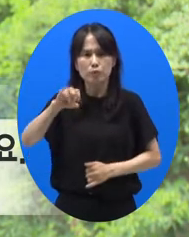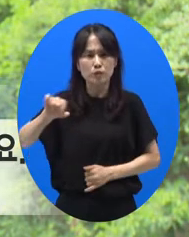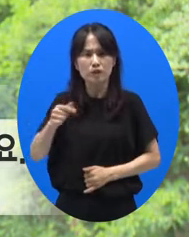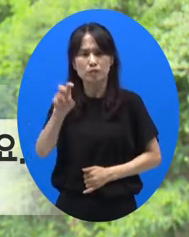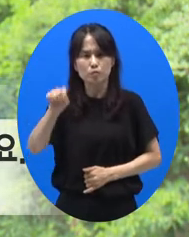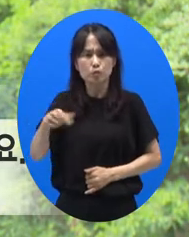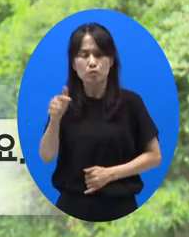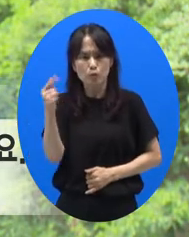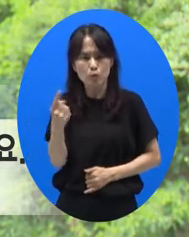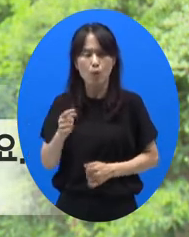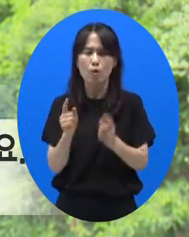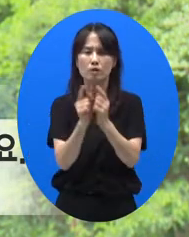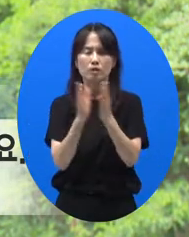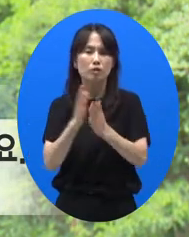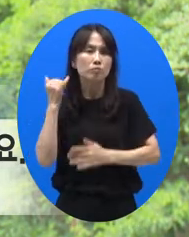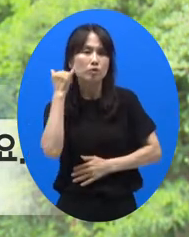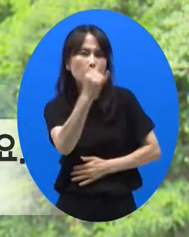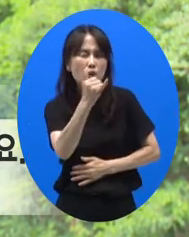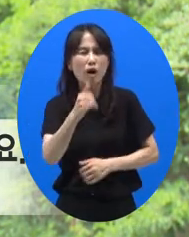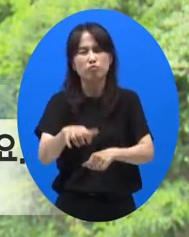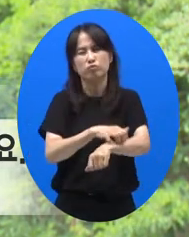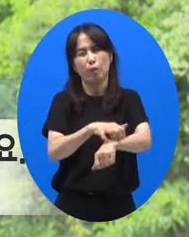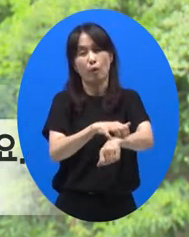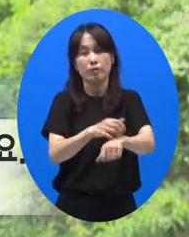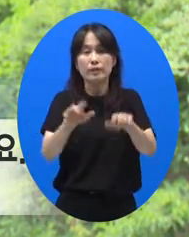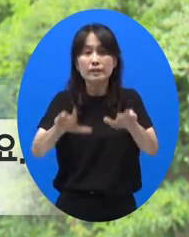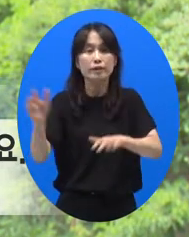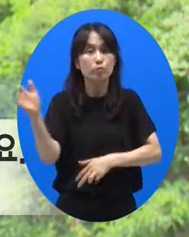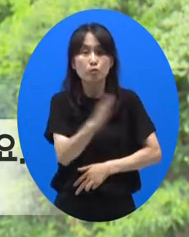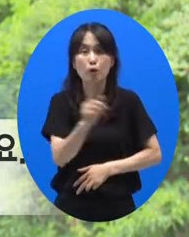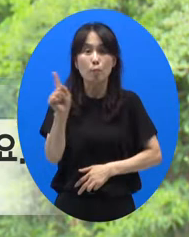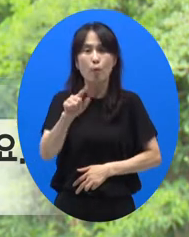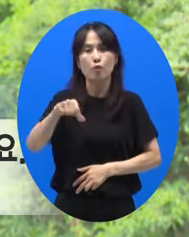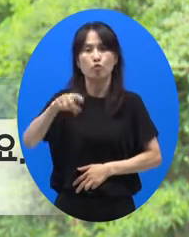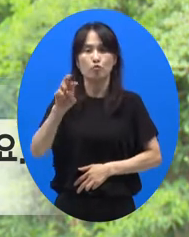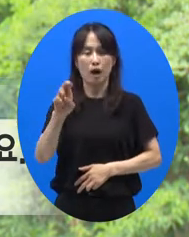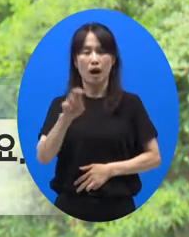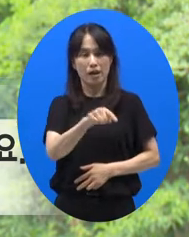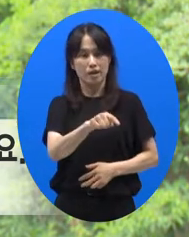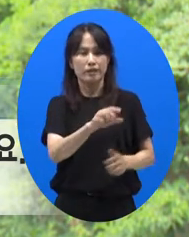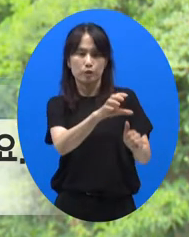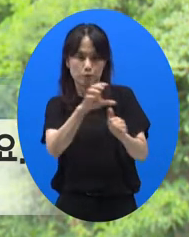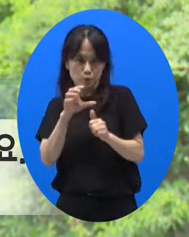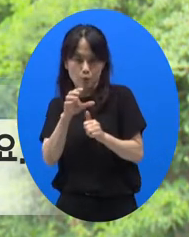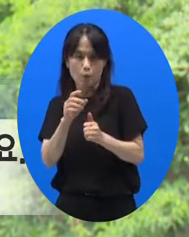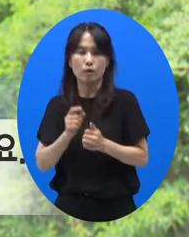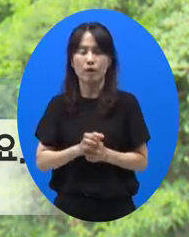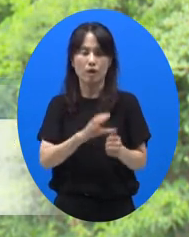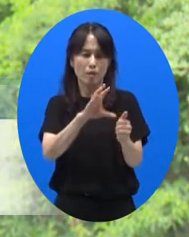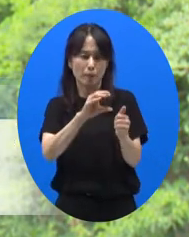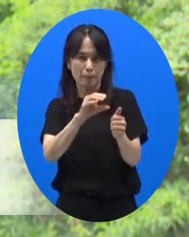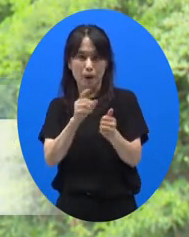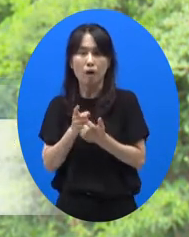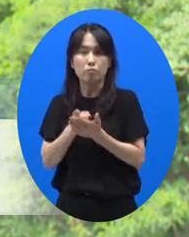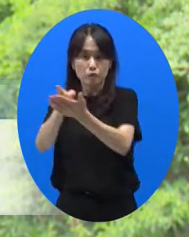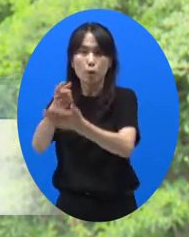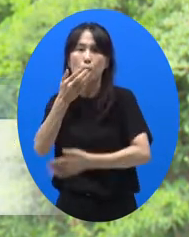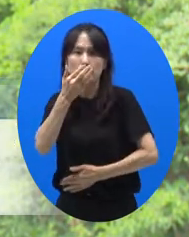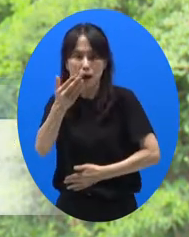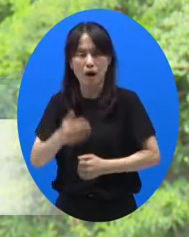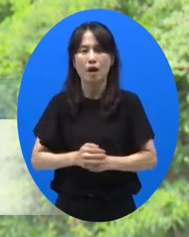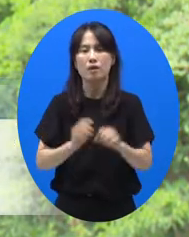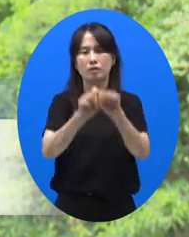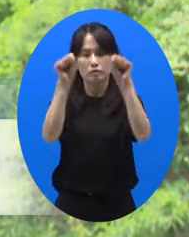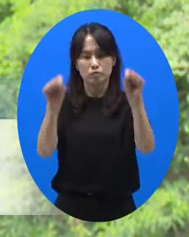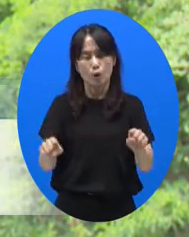직접 전화를 해야 하는 불편함이 있었는데요 이제부터는 qr 코드를 통해 신고 체계를 일어나 하고 7일 인을 2치 사항을